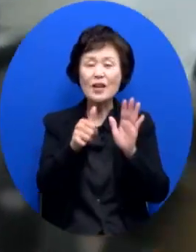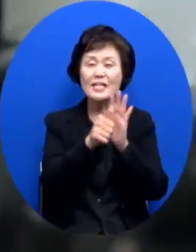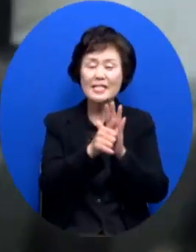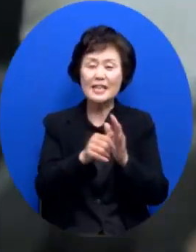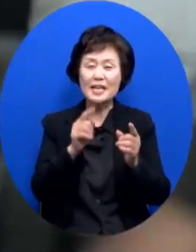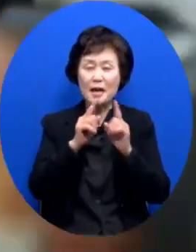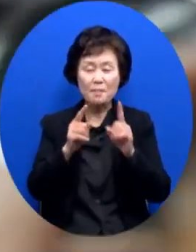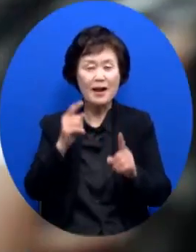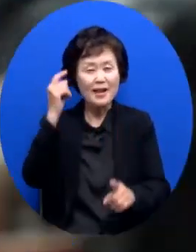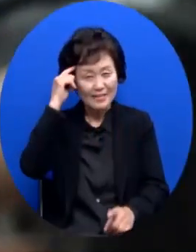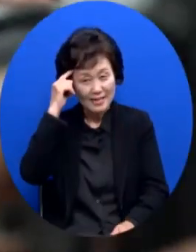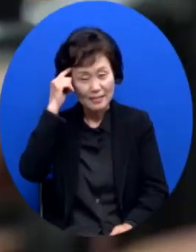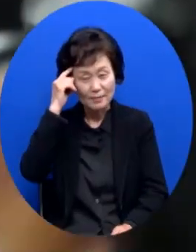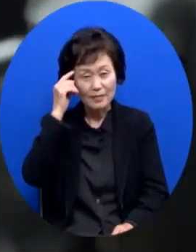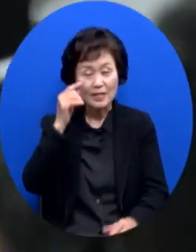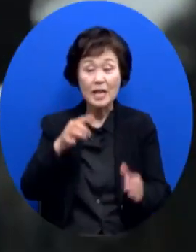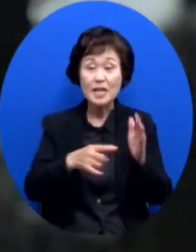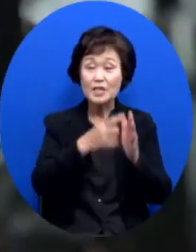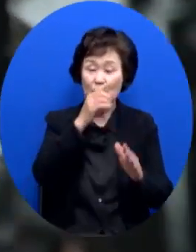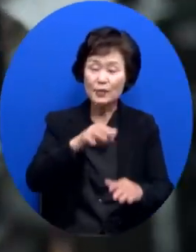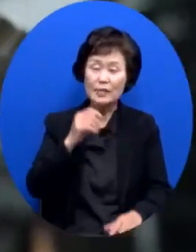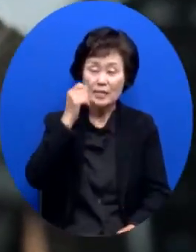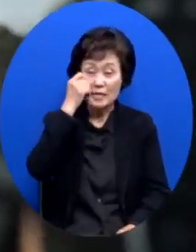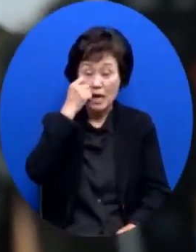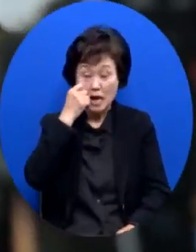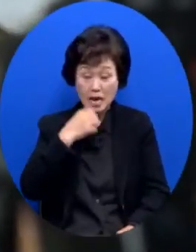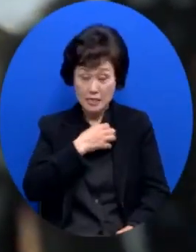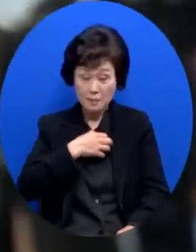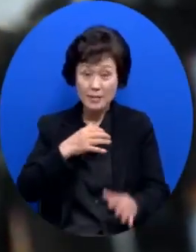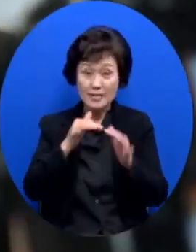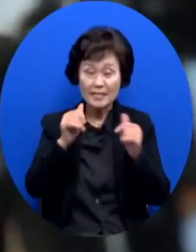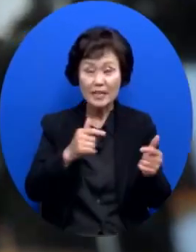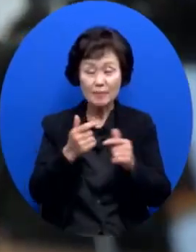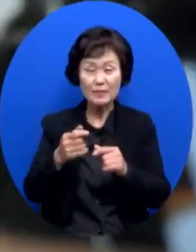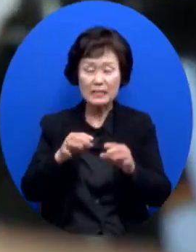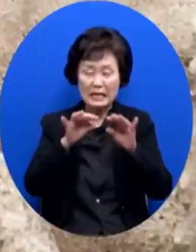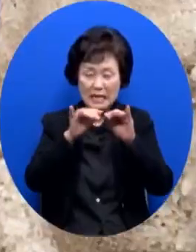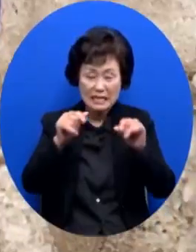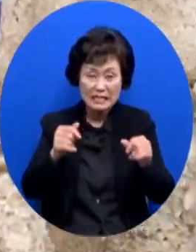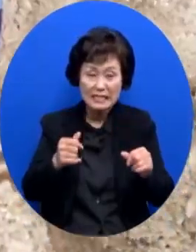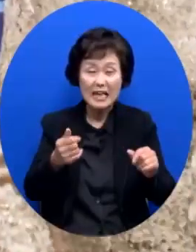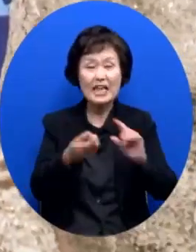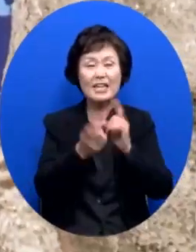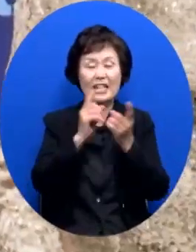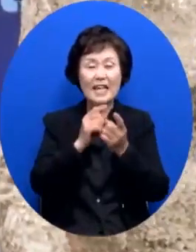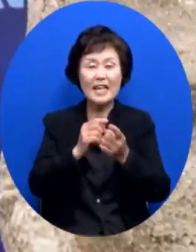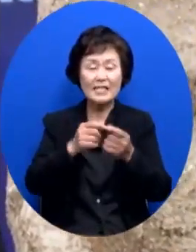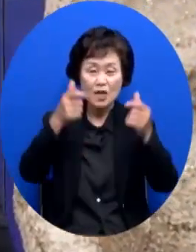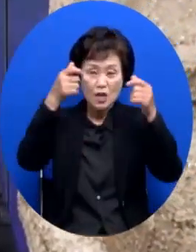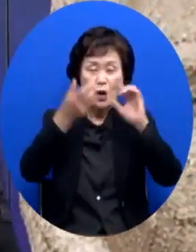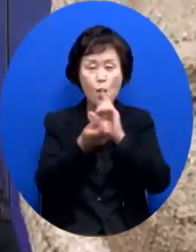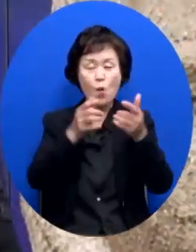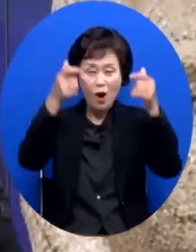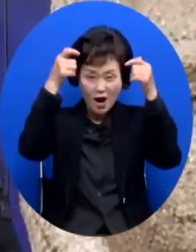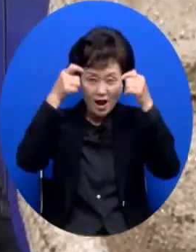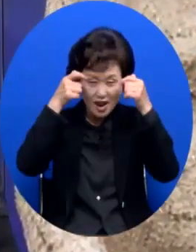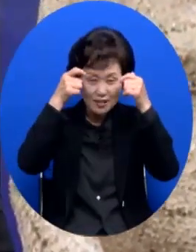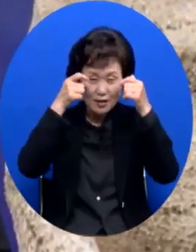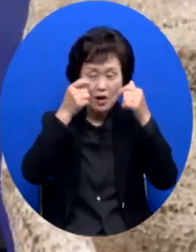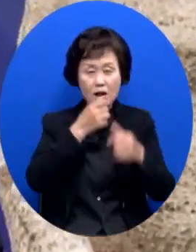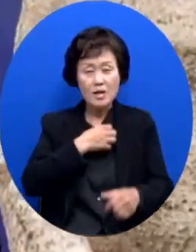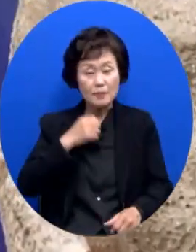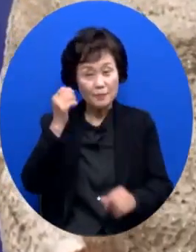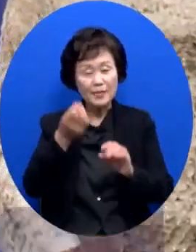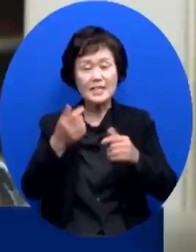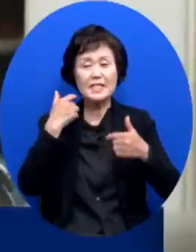시온에서 슬퍼하는 사람들에게 제 대신 화관을 씌워주시며 슬픔 대신에 기쁨의 기름을